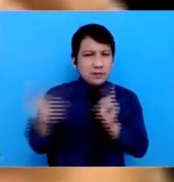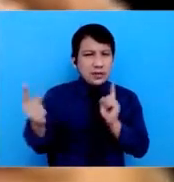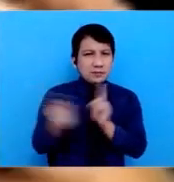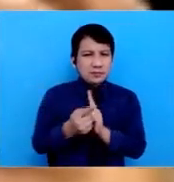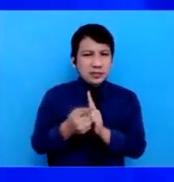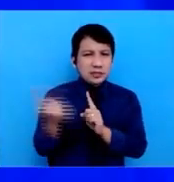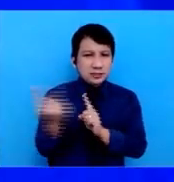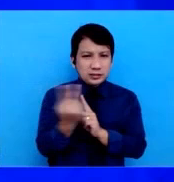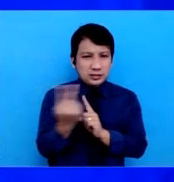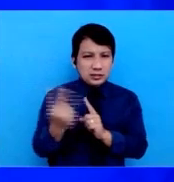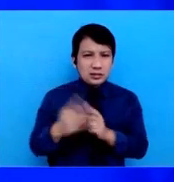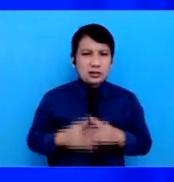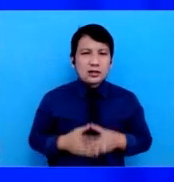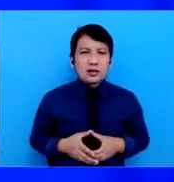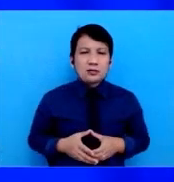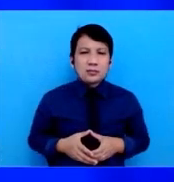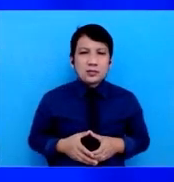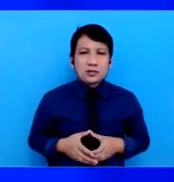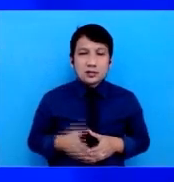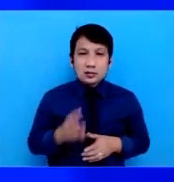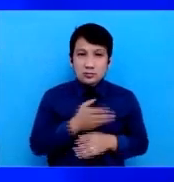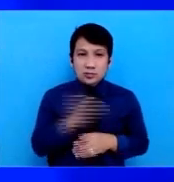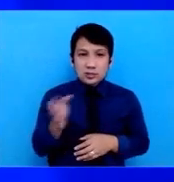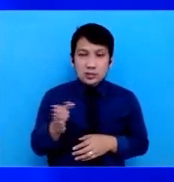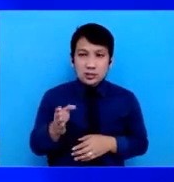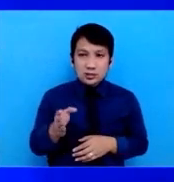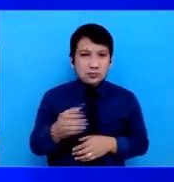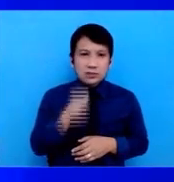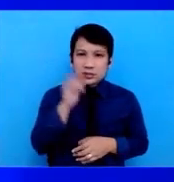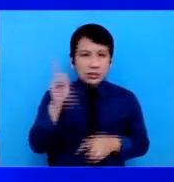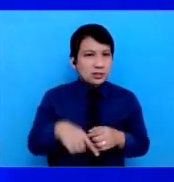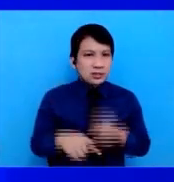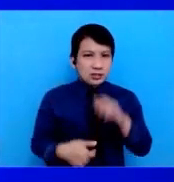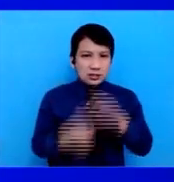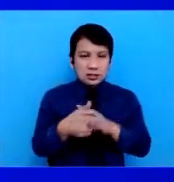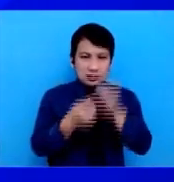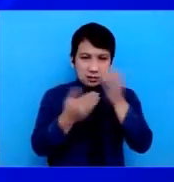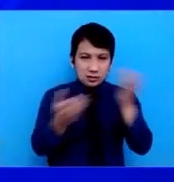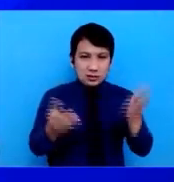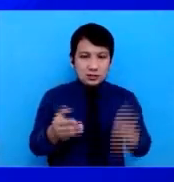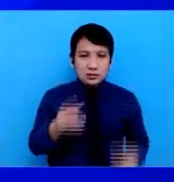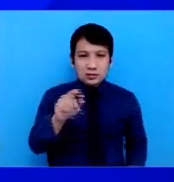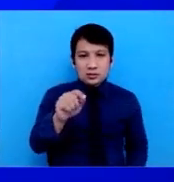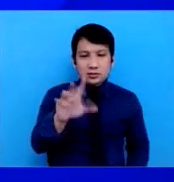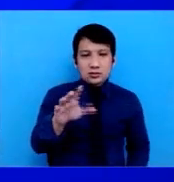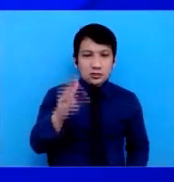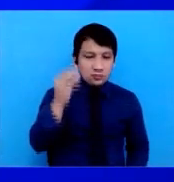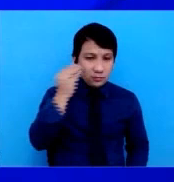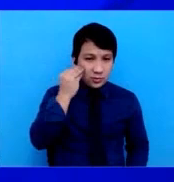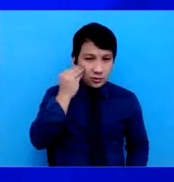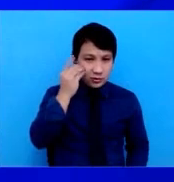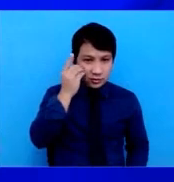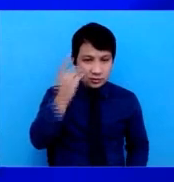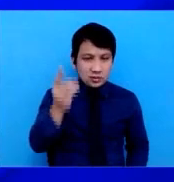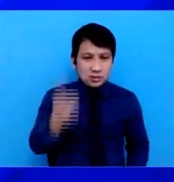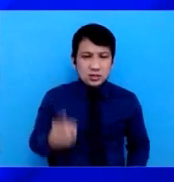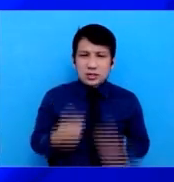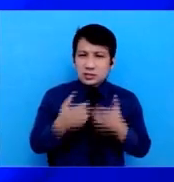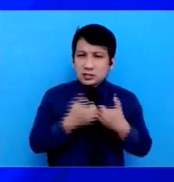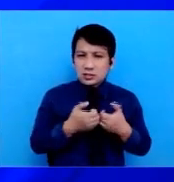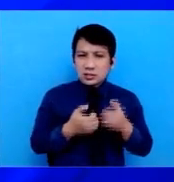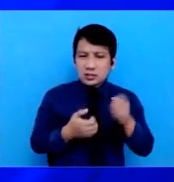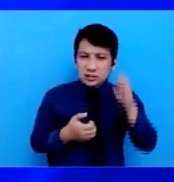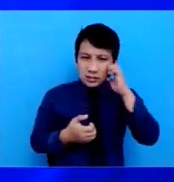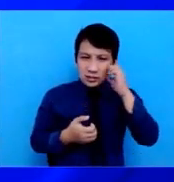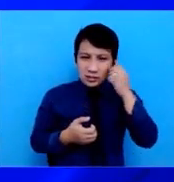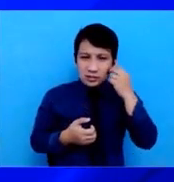dalawa. Nalusutan naman ang mga Marites sa baby reveal ni TV5 star Makoy De Leon at ka-love team niyang si Elise